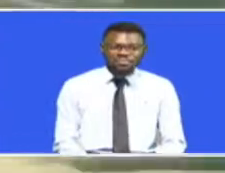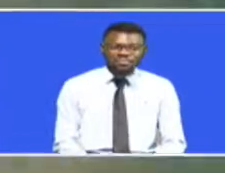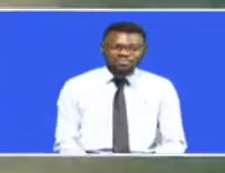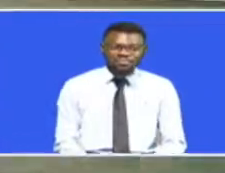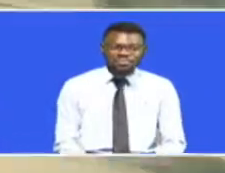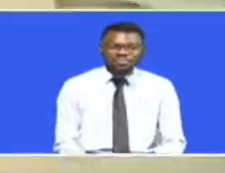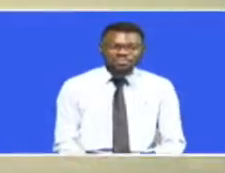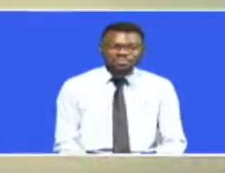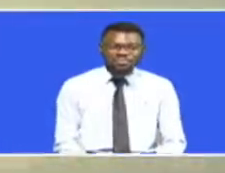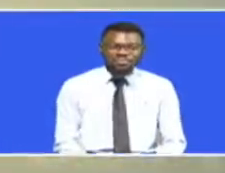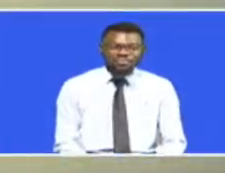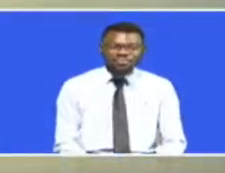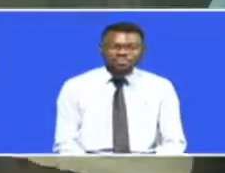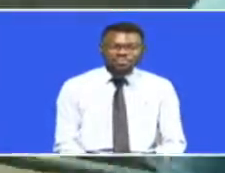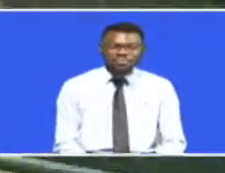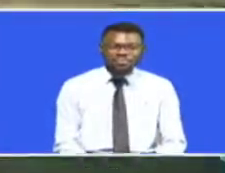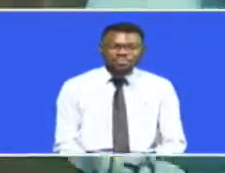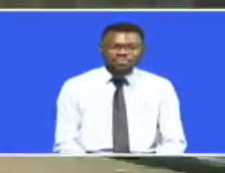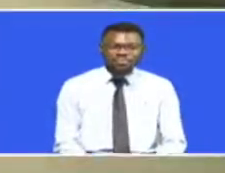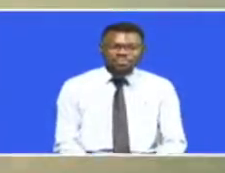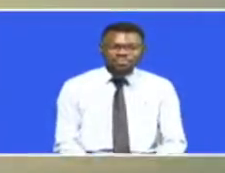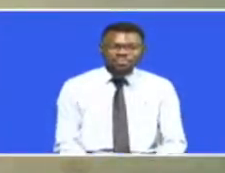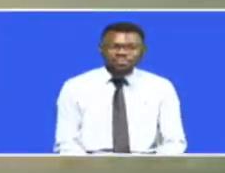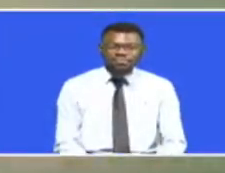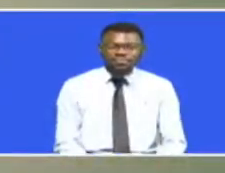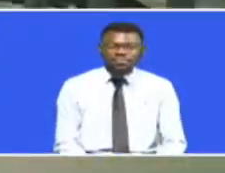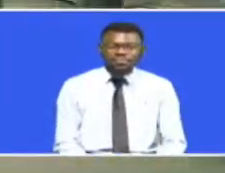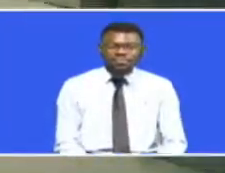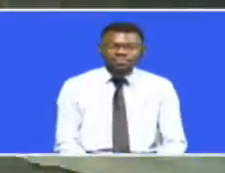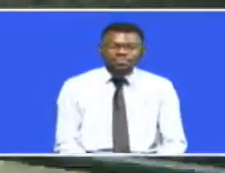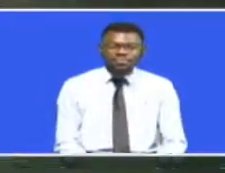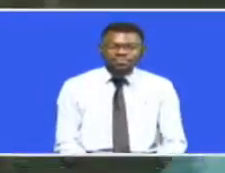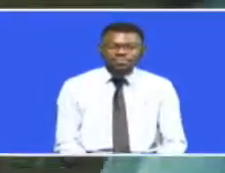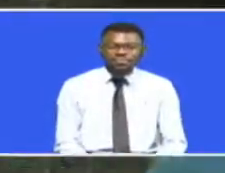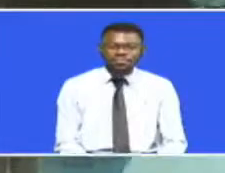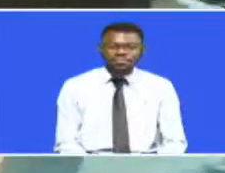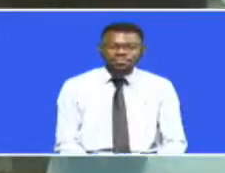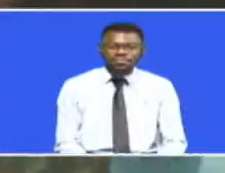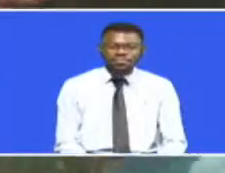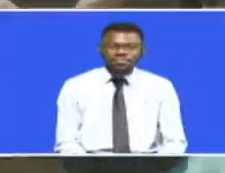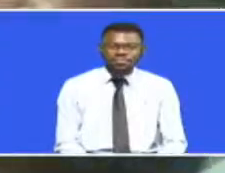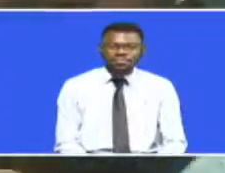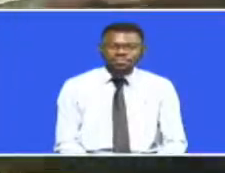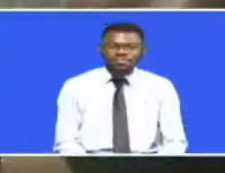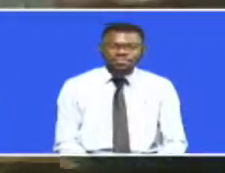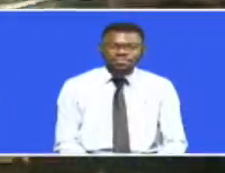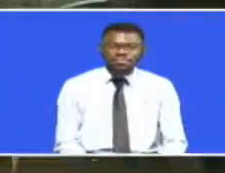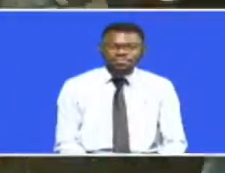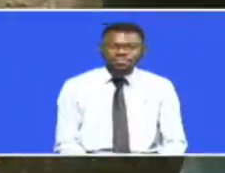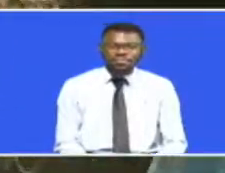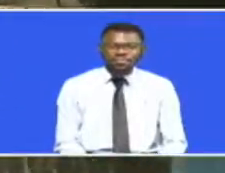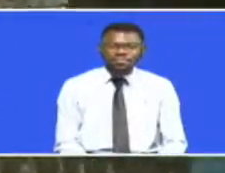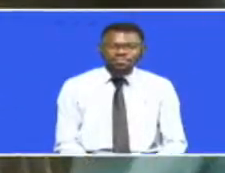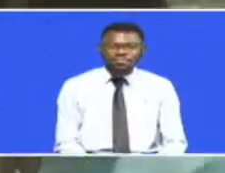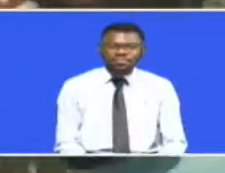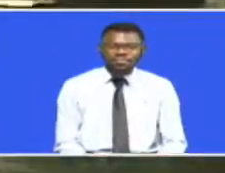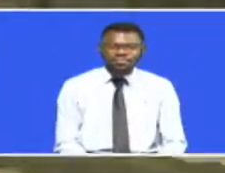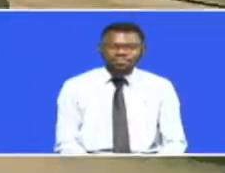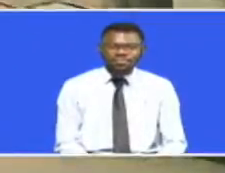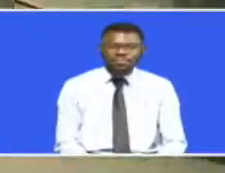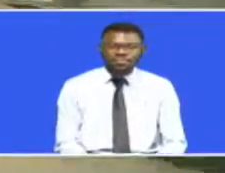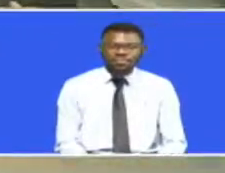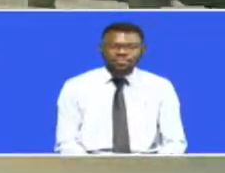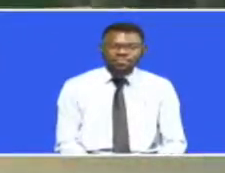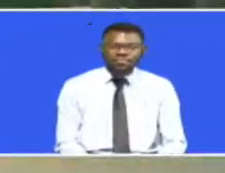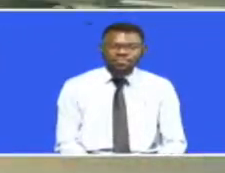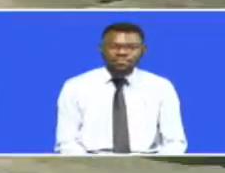Nauliza tuko na wageni fulani na tunataka nini ya nyadala ya kienyeji. Ala kama 5